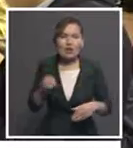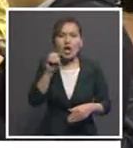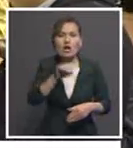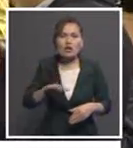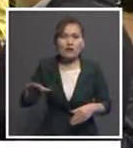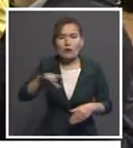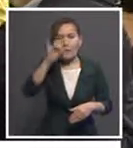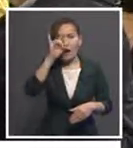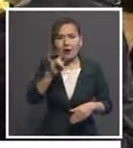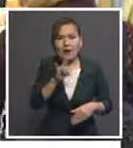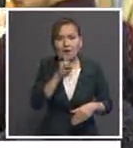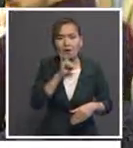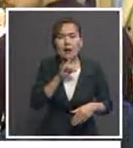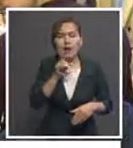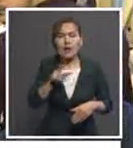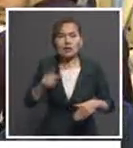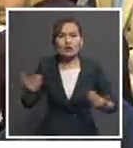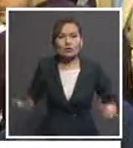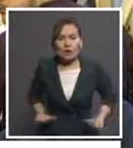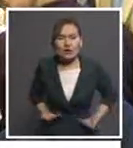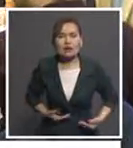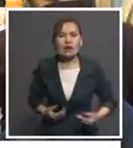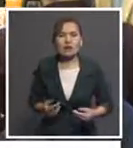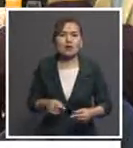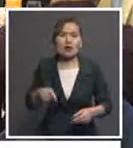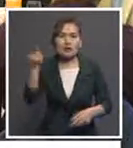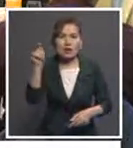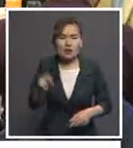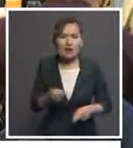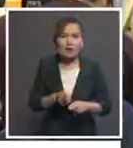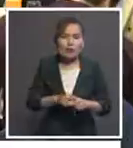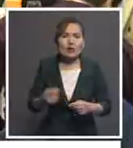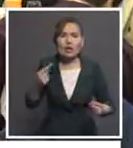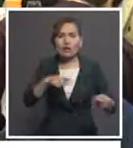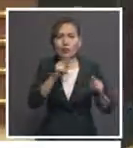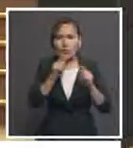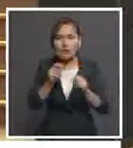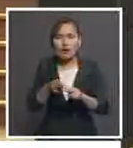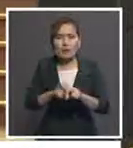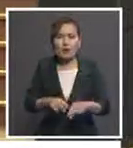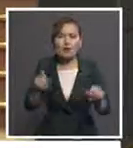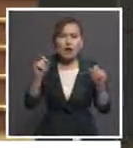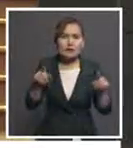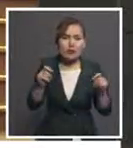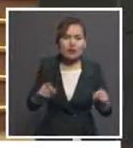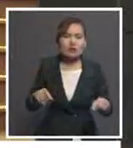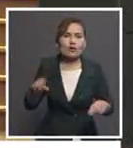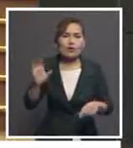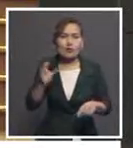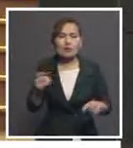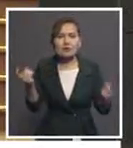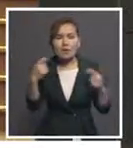ел қазақтары да асығып жетіпті. Құрғол келмей сый сияпаттарын ала келген. Жібек орамал, күміс сырға, үкілі домбыра. Тіпті